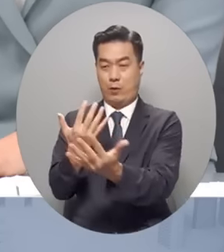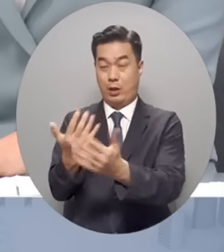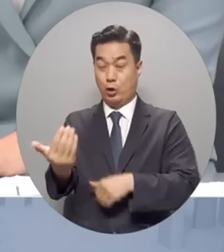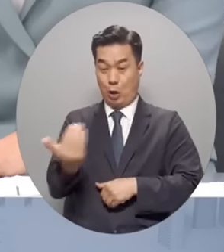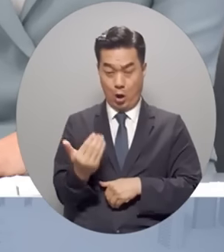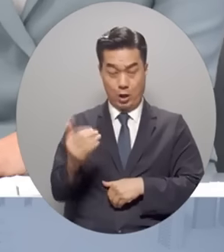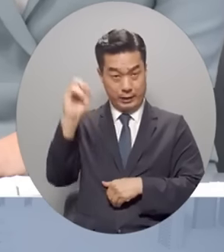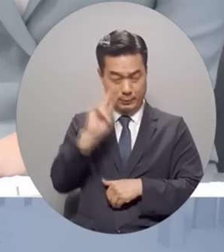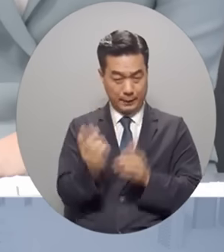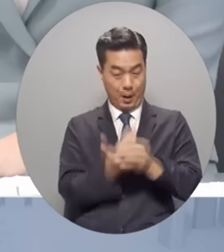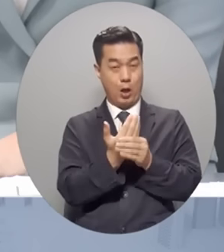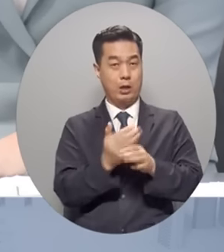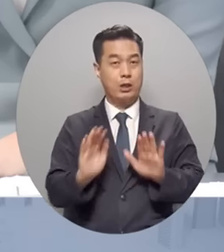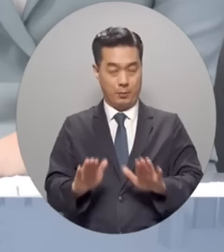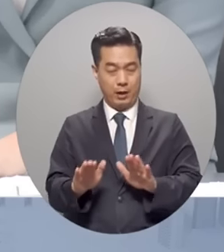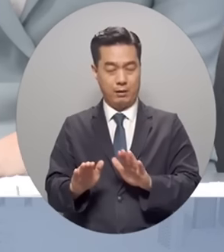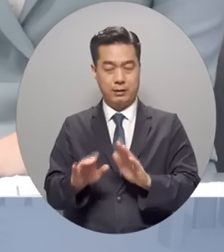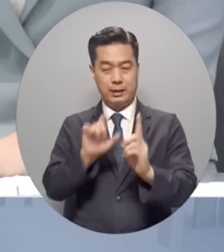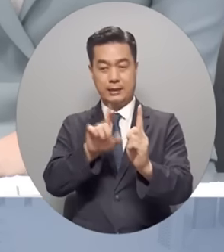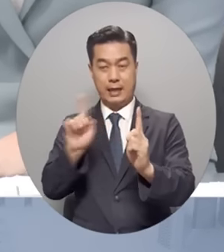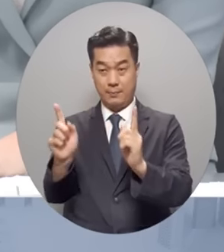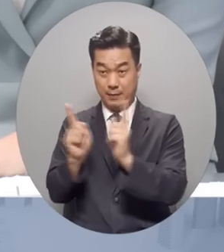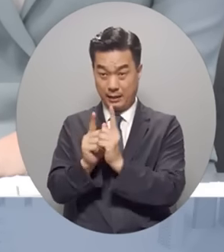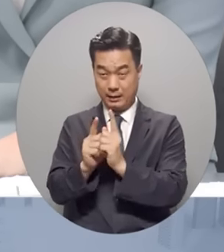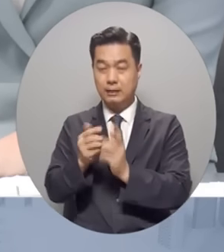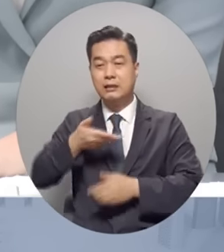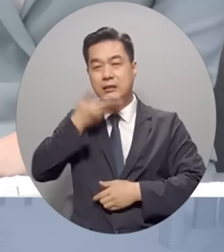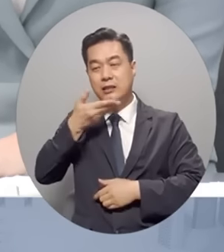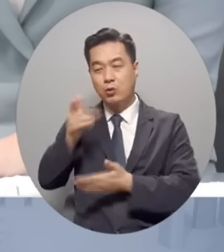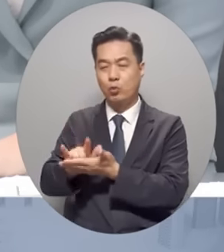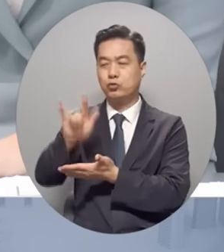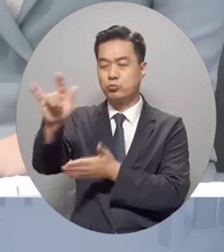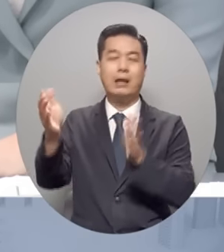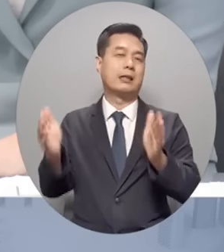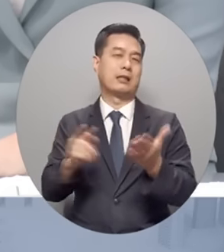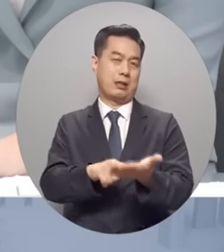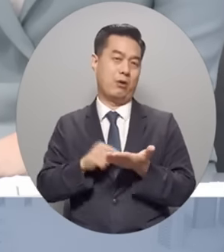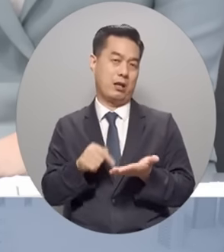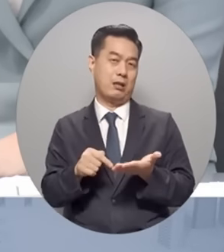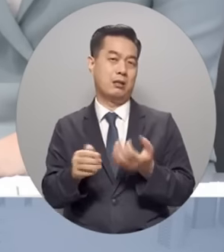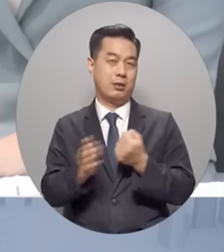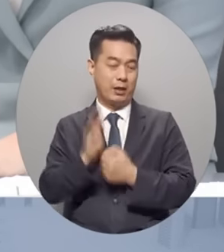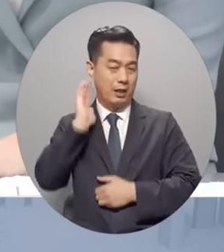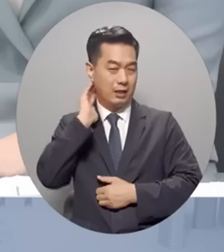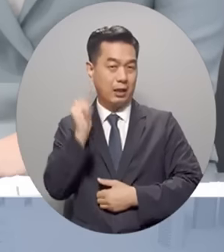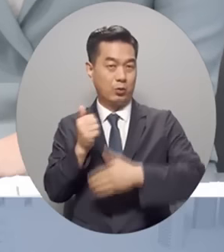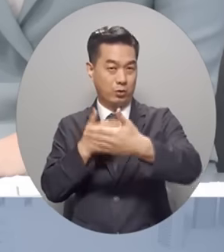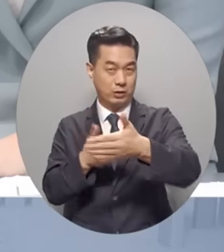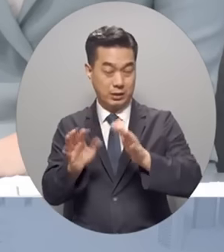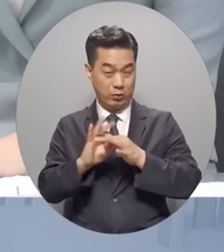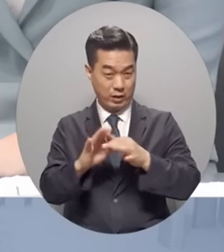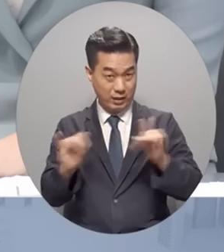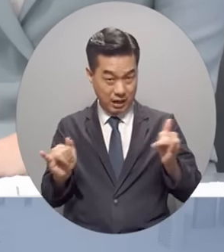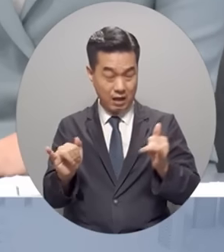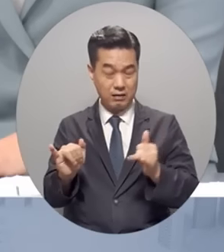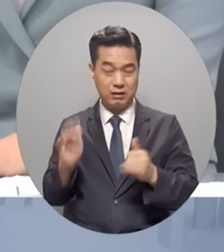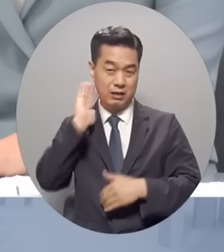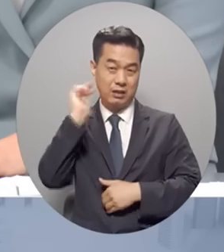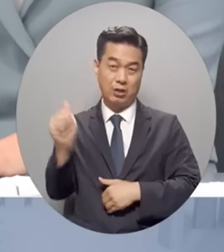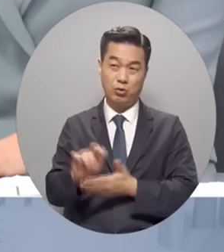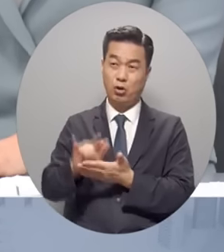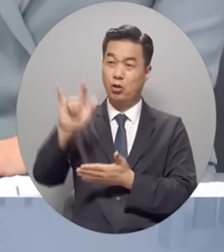이뤄졌었다 요청도 체코 순방 기간에 나왔죠 대통령실 관계자는 대통령 순방 성과가 묻혔다고